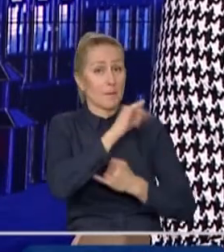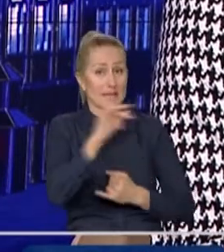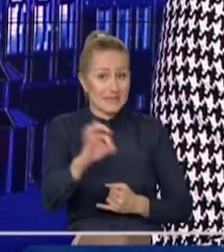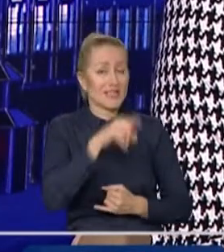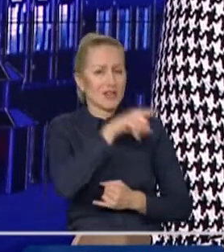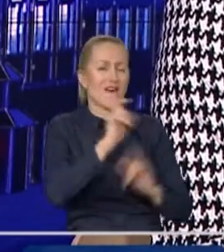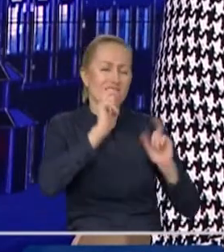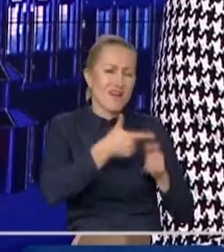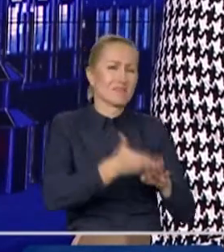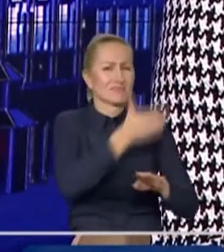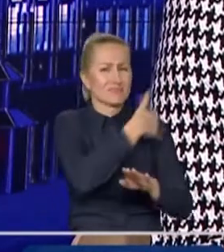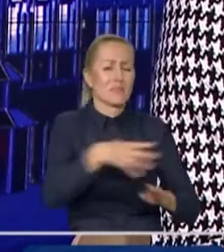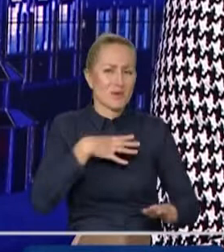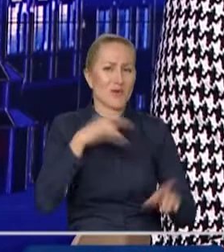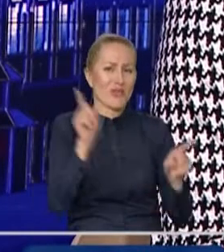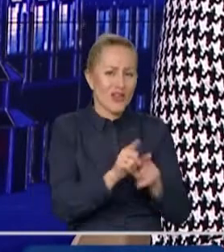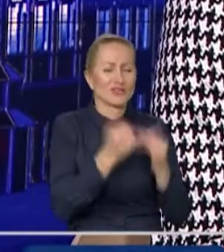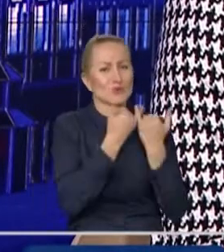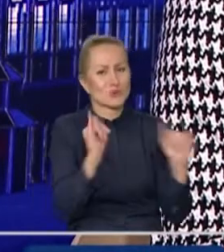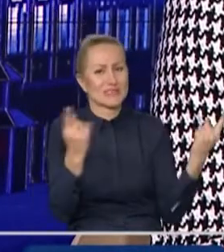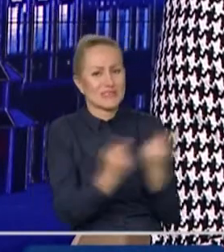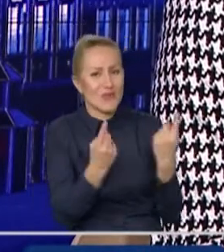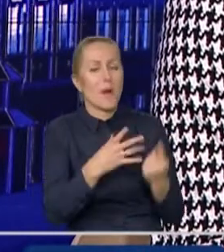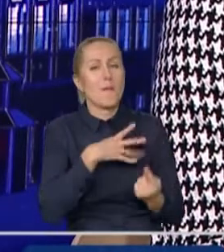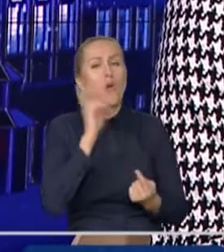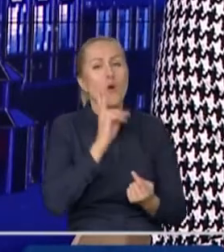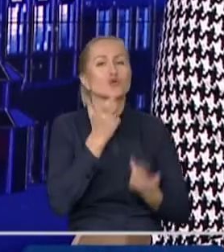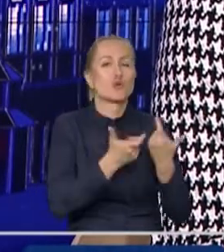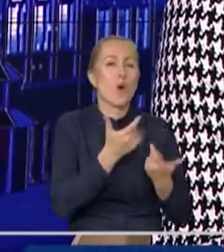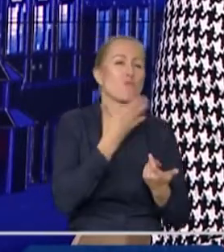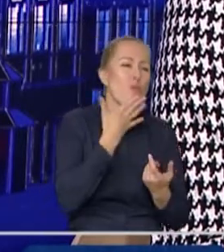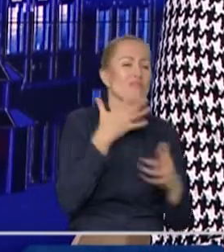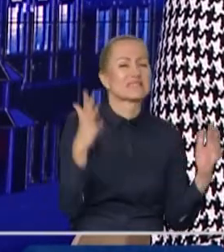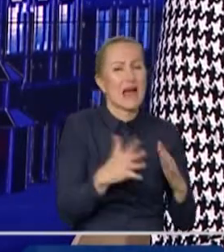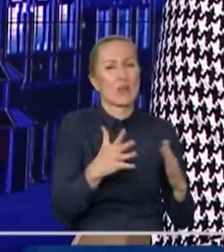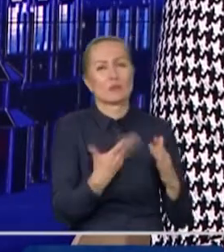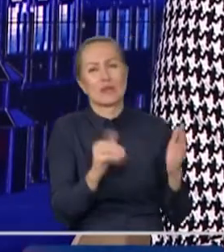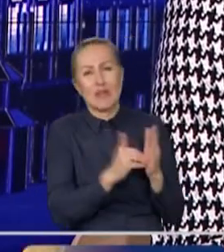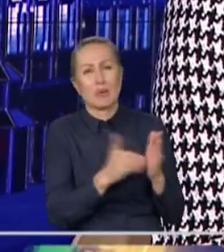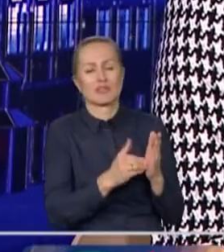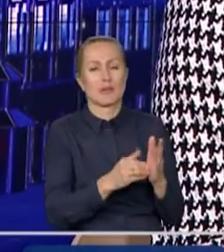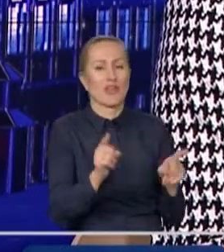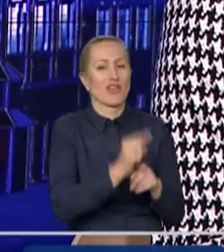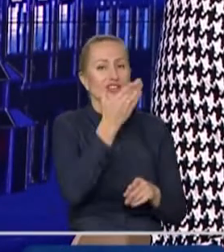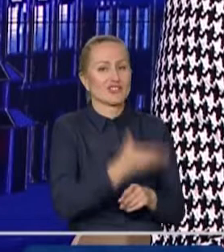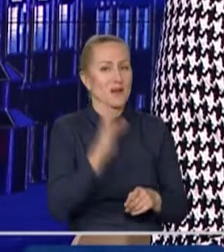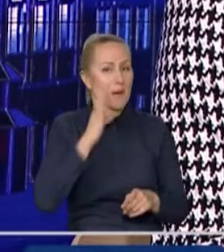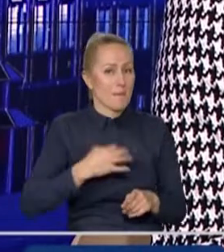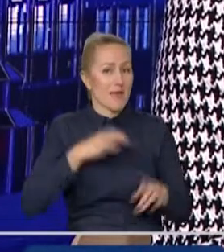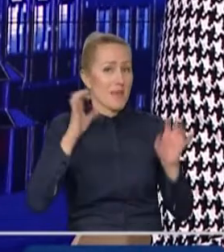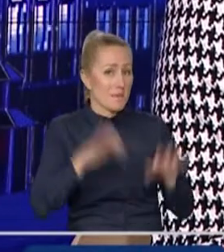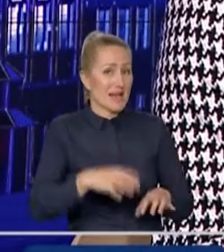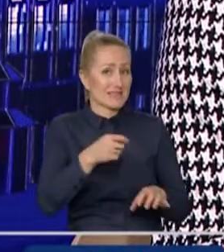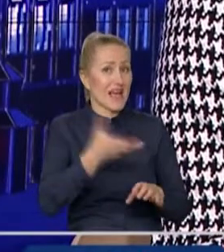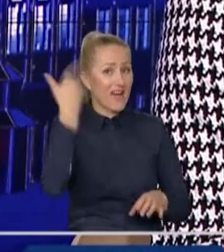a wydarzyły się, też takie sytuacje, że ktoś coś więcej powiedział niż potrzeba. Również pan prezes, dzisiaj prezes,